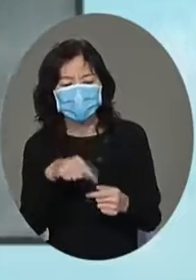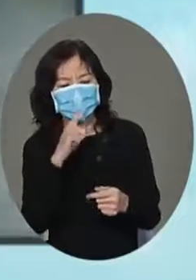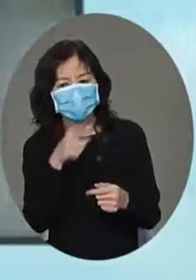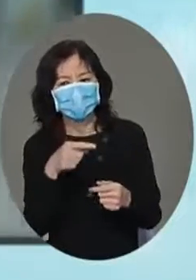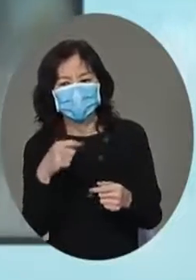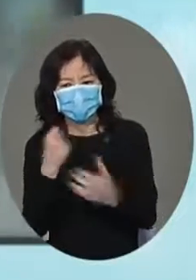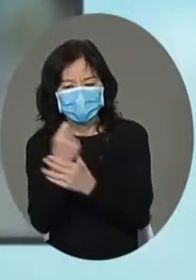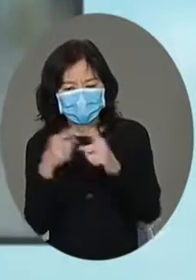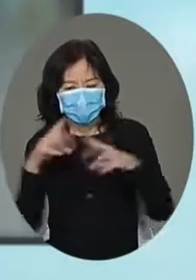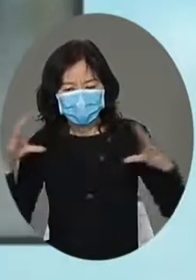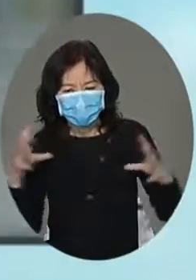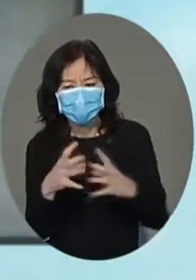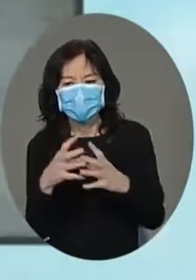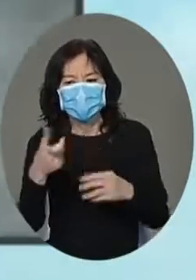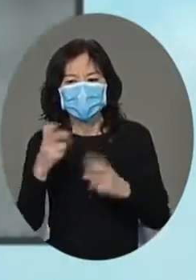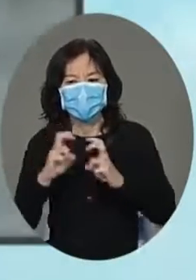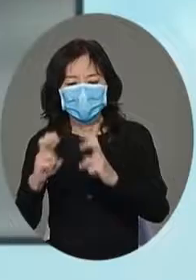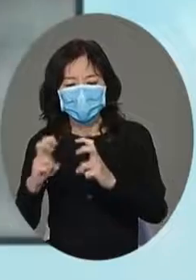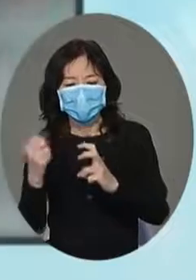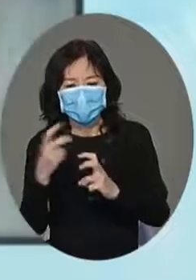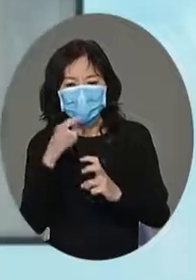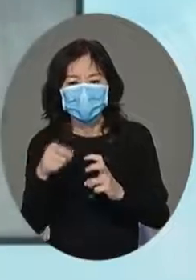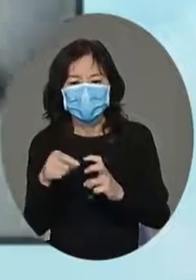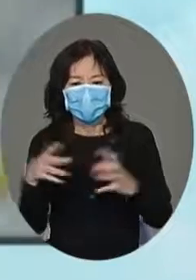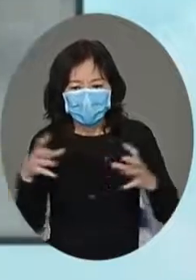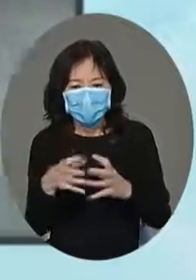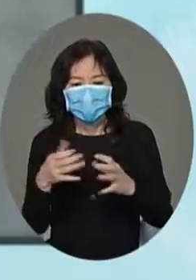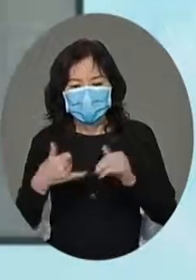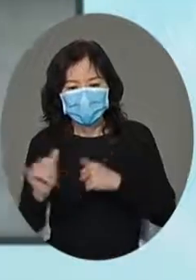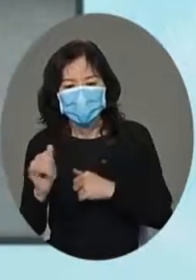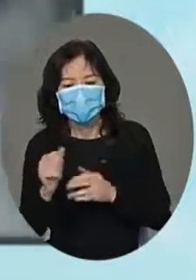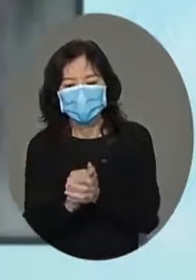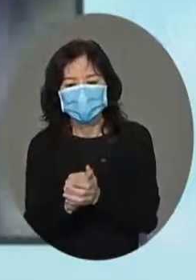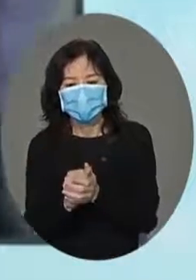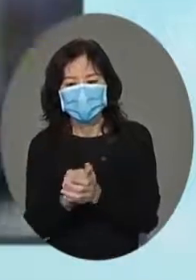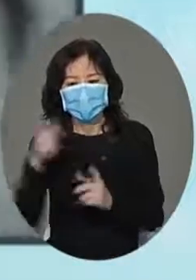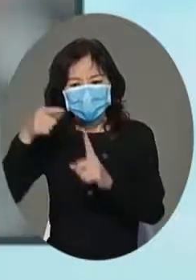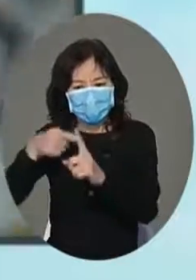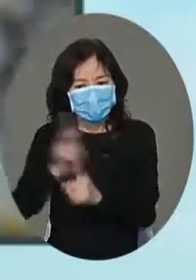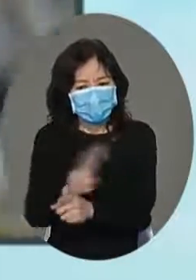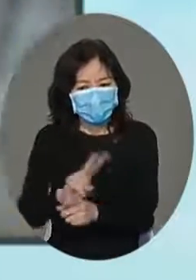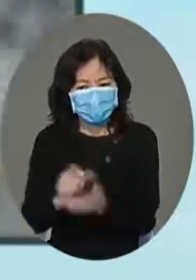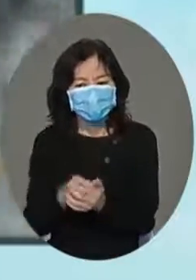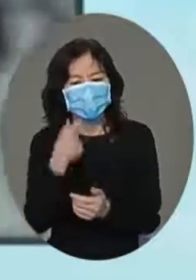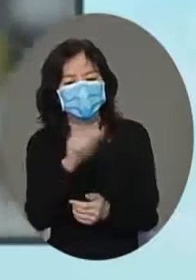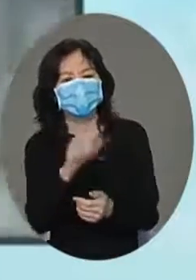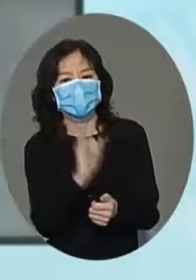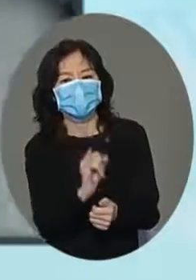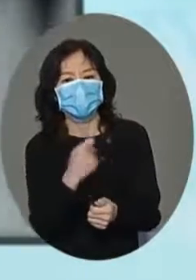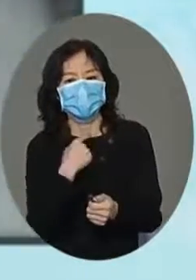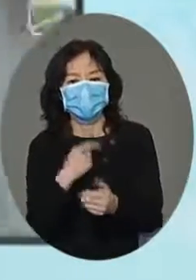份打人的一班人到元朗站，并且同他们一起离开，按共同犯罪原则他都是犯案